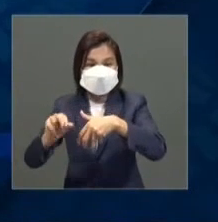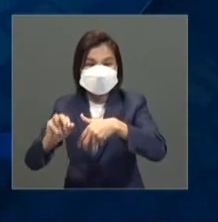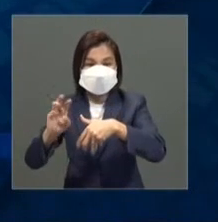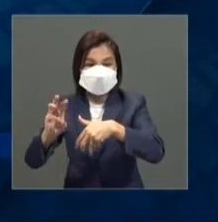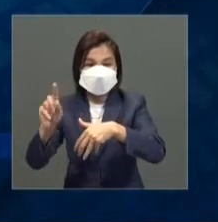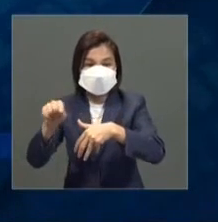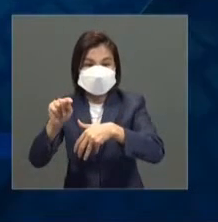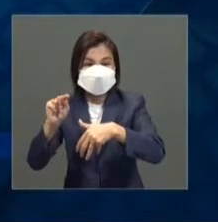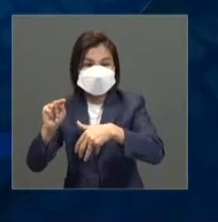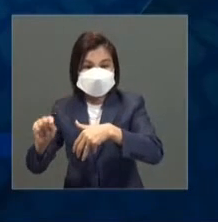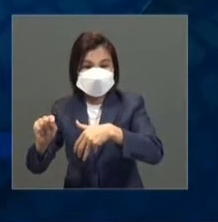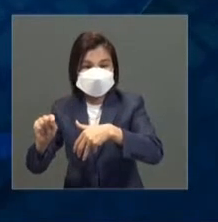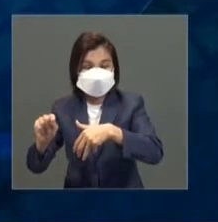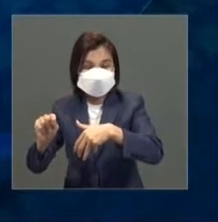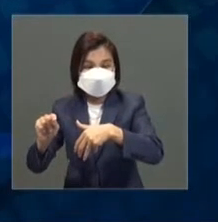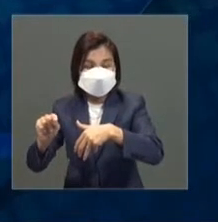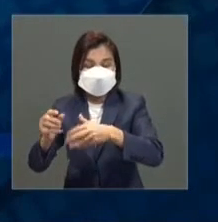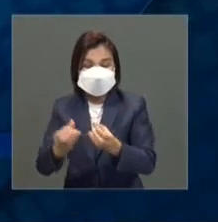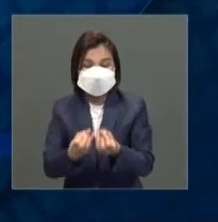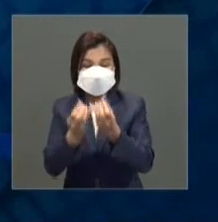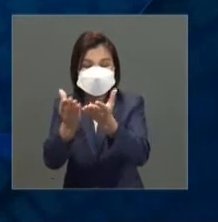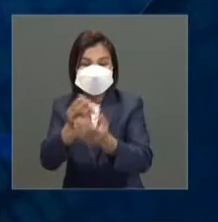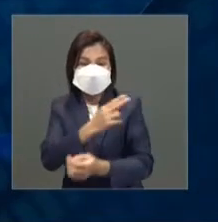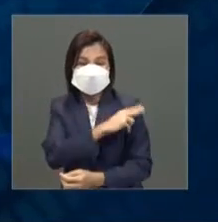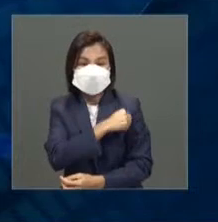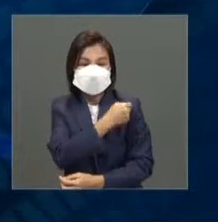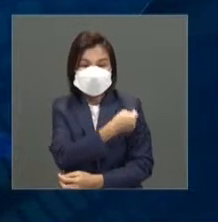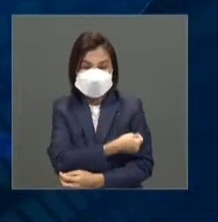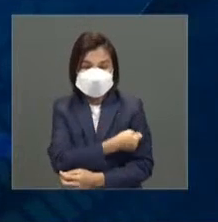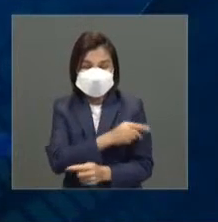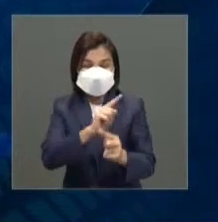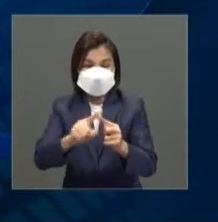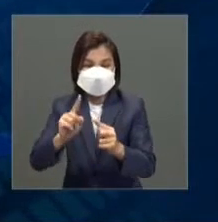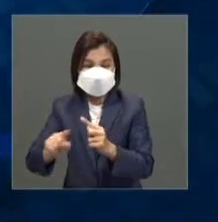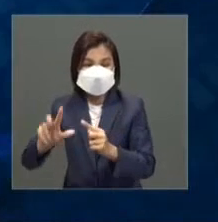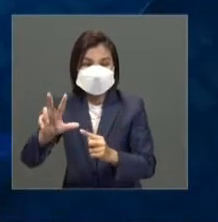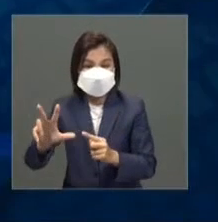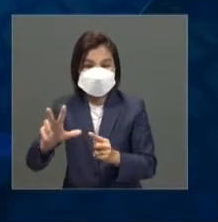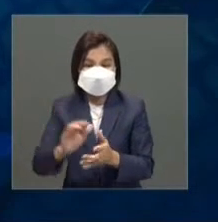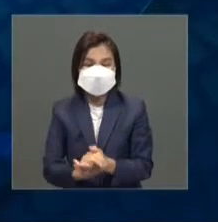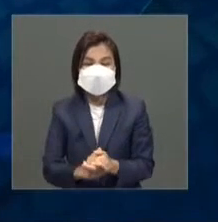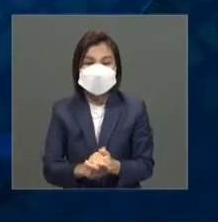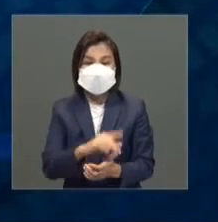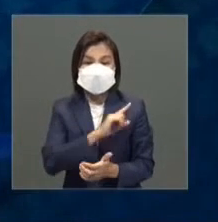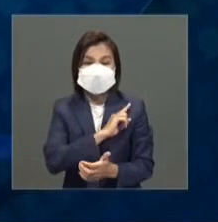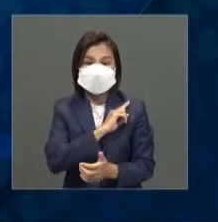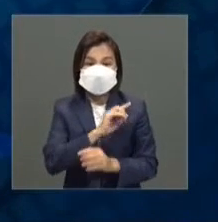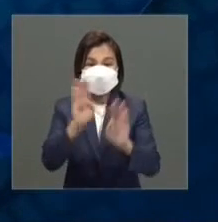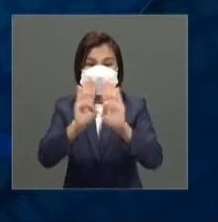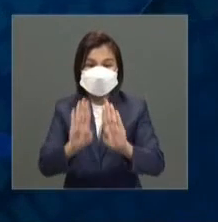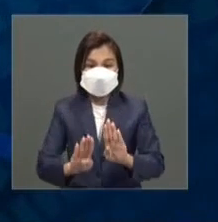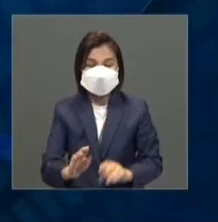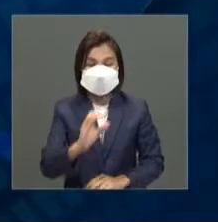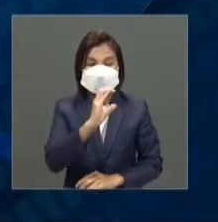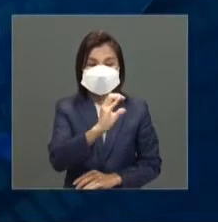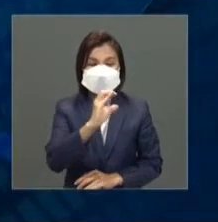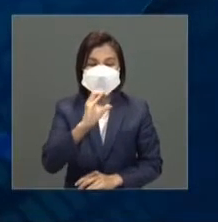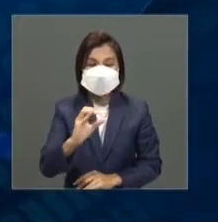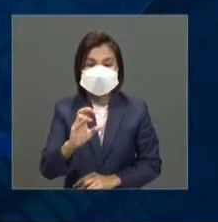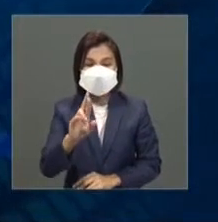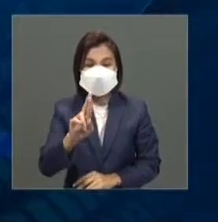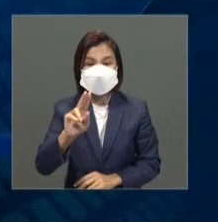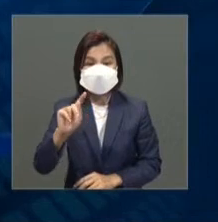วก็ส่งต่อโรงพยาบาลอีก3รายนี่คือภาระงานของ CCRT นะครับซึ่งจะต้องทำอย่างเงี้ยทุกวันครับแล้ว